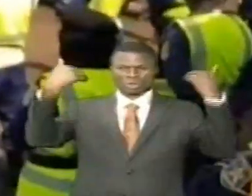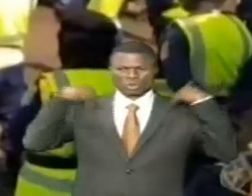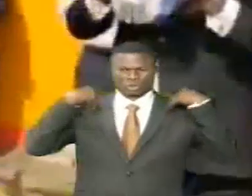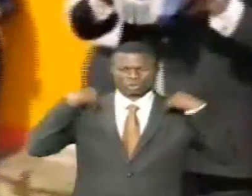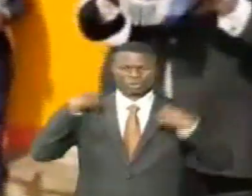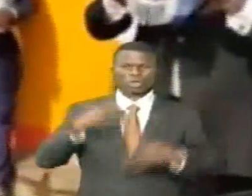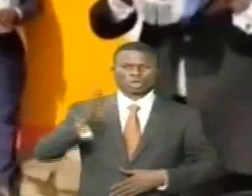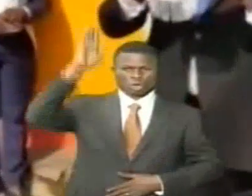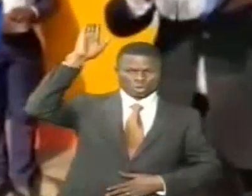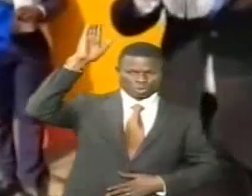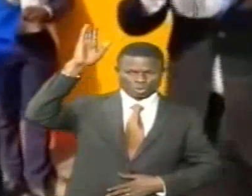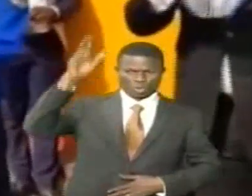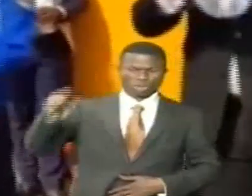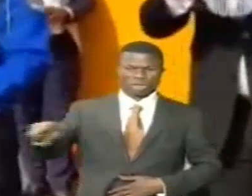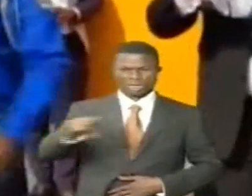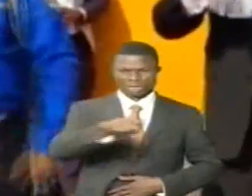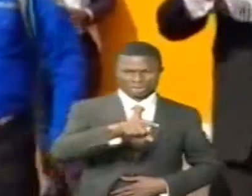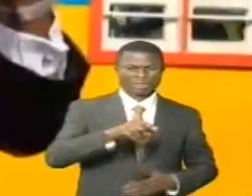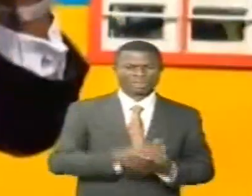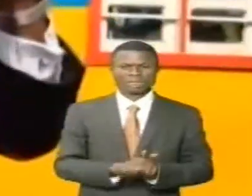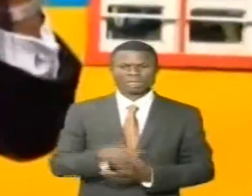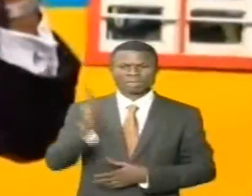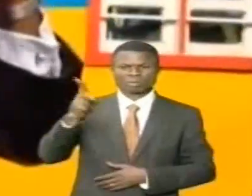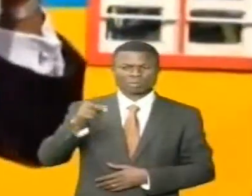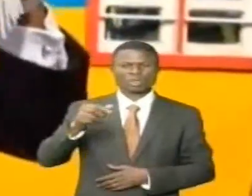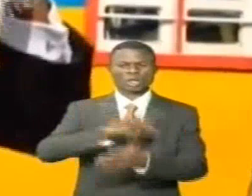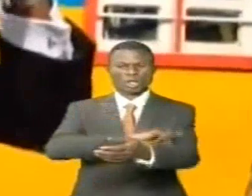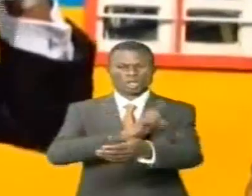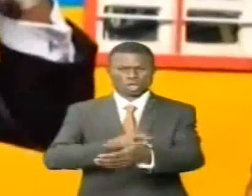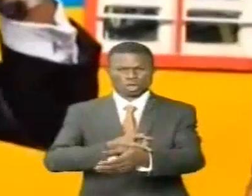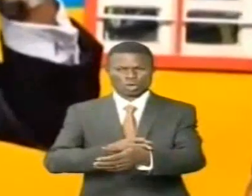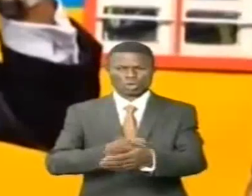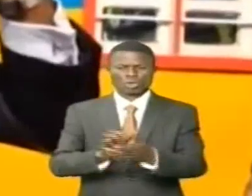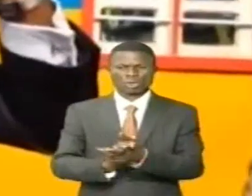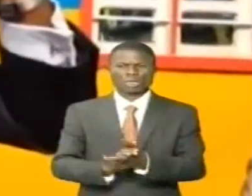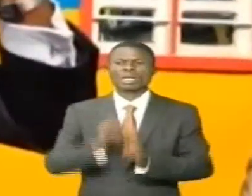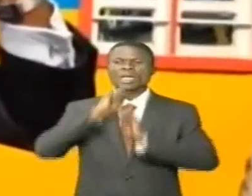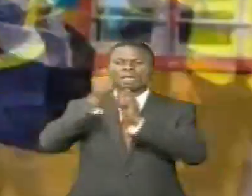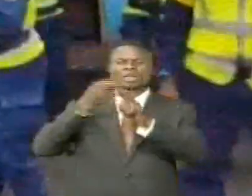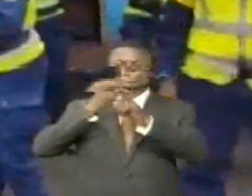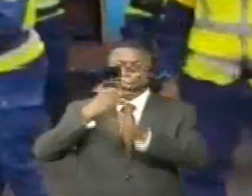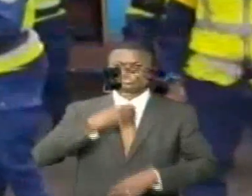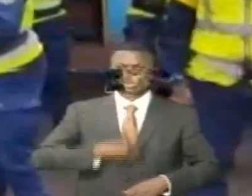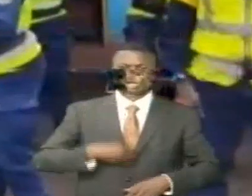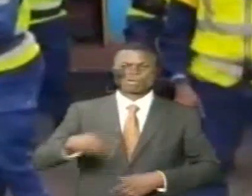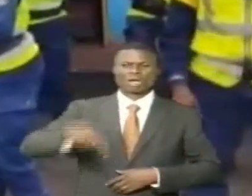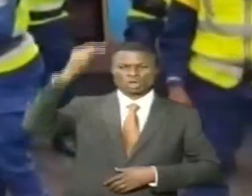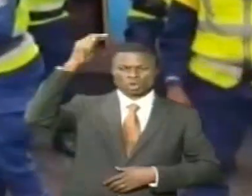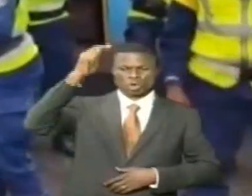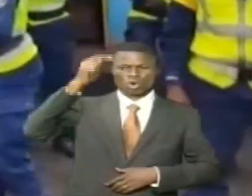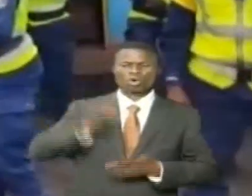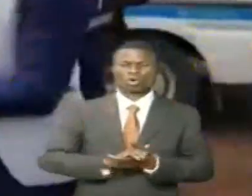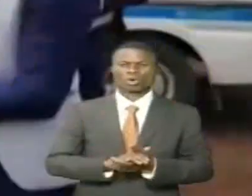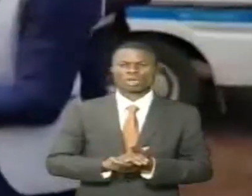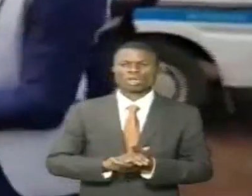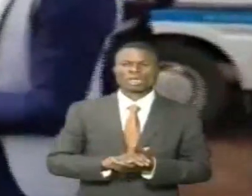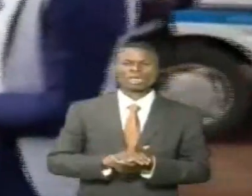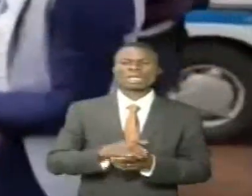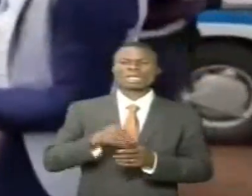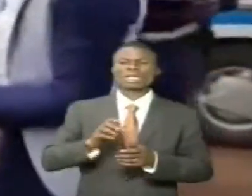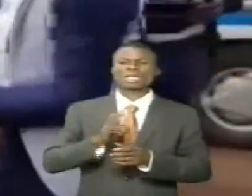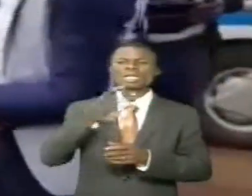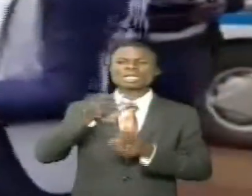des circulations routières, PCR Goma, un don du Conseil de l'Ordre des avocats du Nord Kivu dans le cadre de lutter contre la contamination